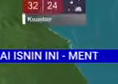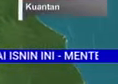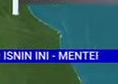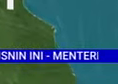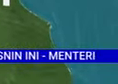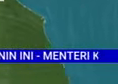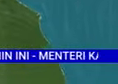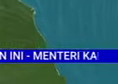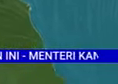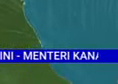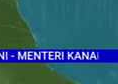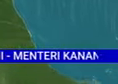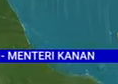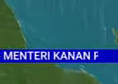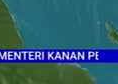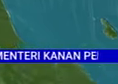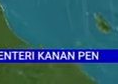Indonesia